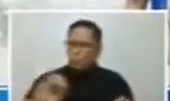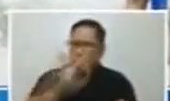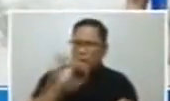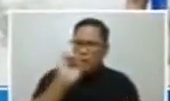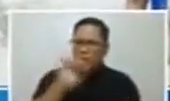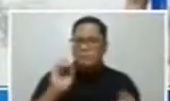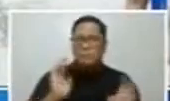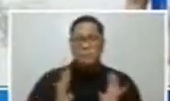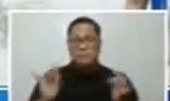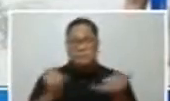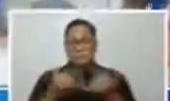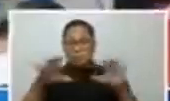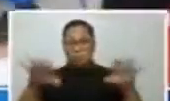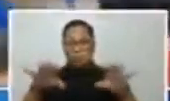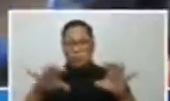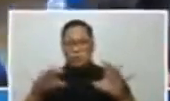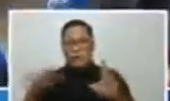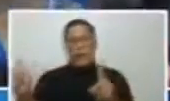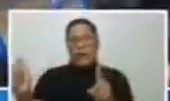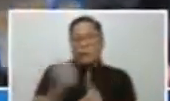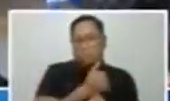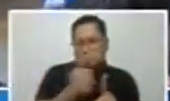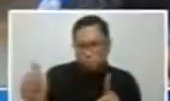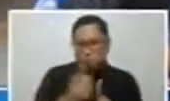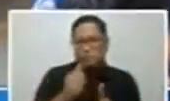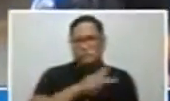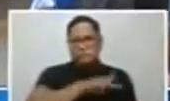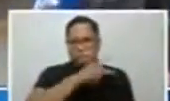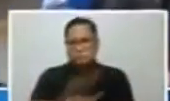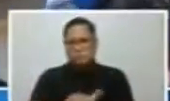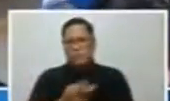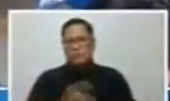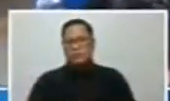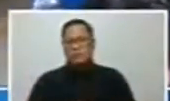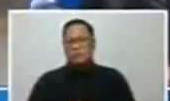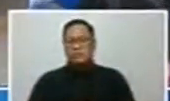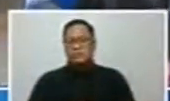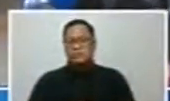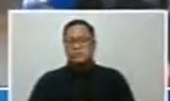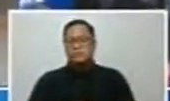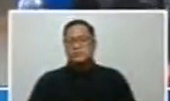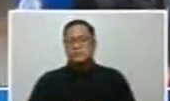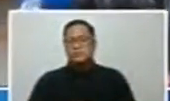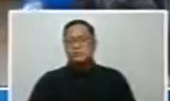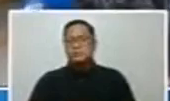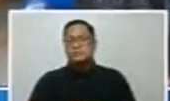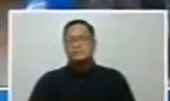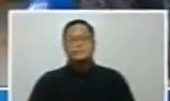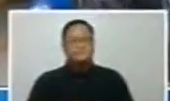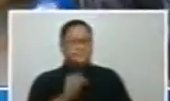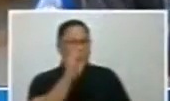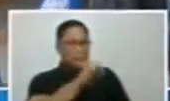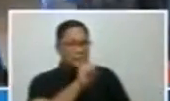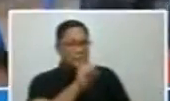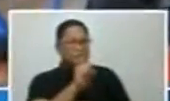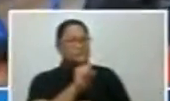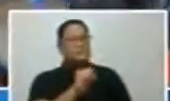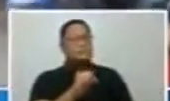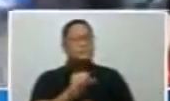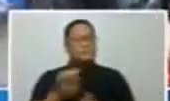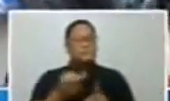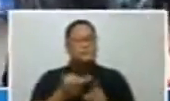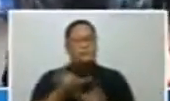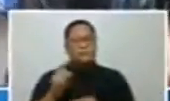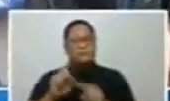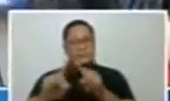naman, antimano, may records na. So, konti na lang actually yung pagiging direkta sa distribution. And hopefully, no, within